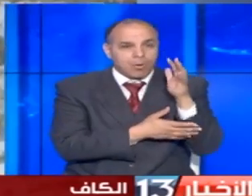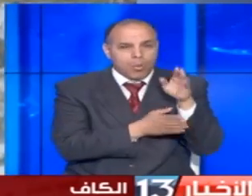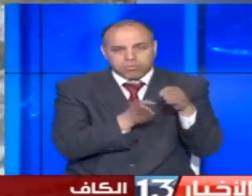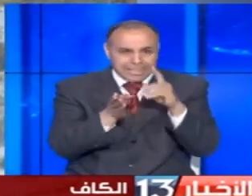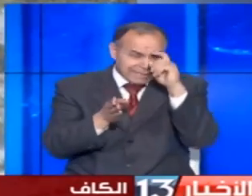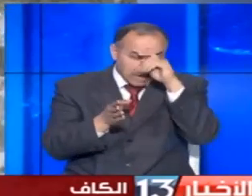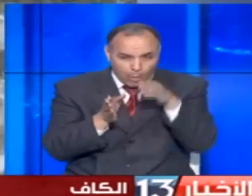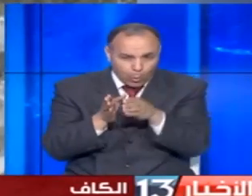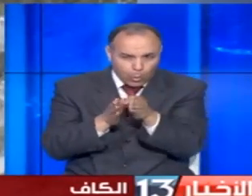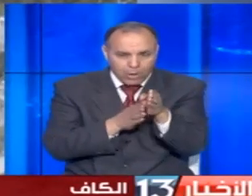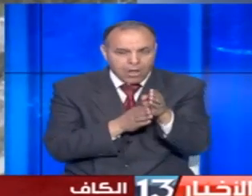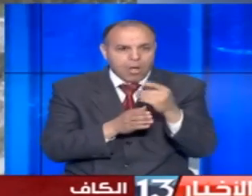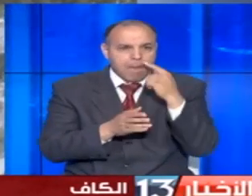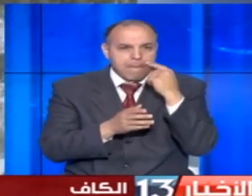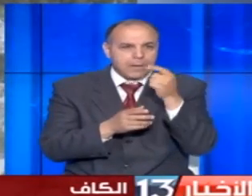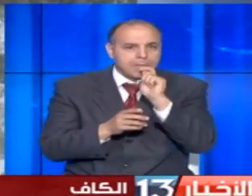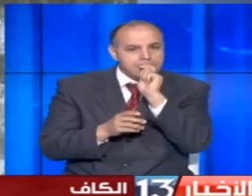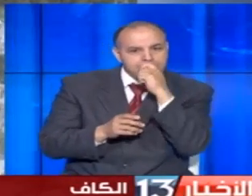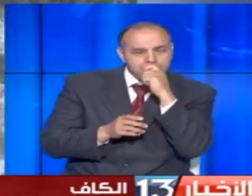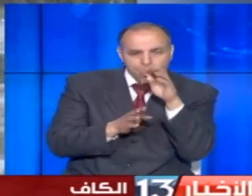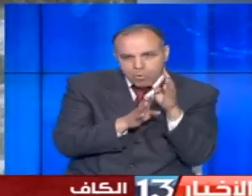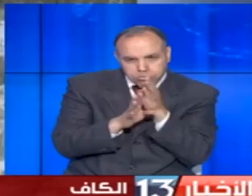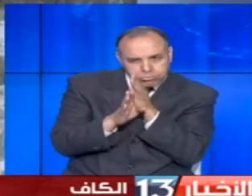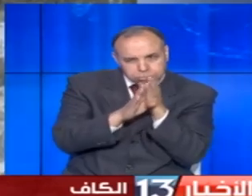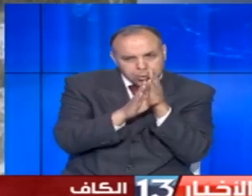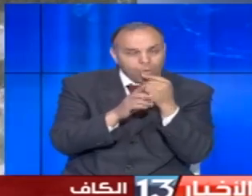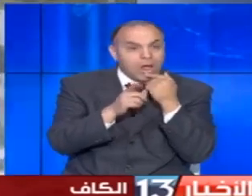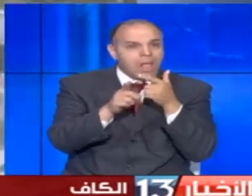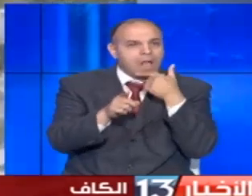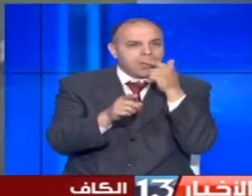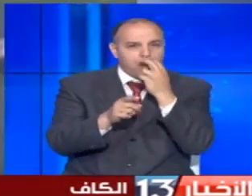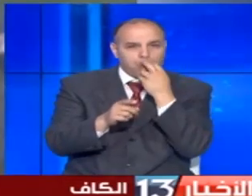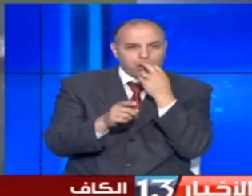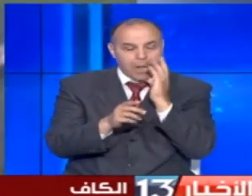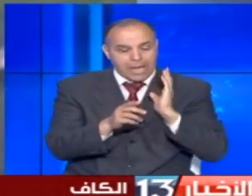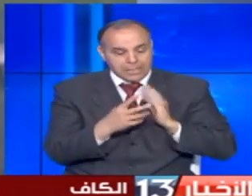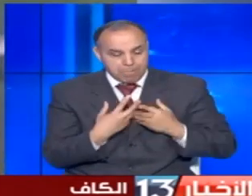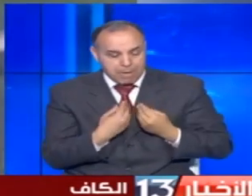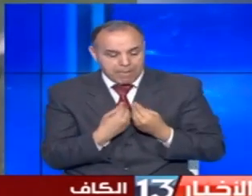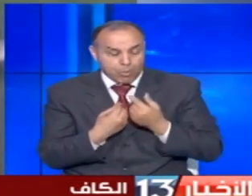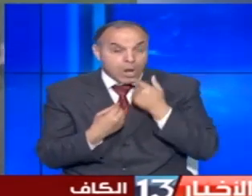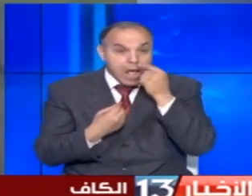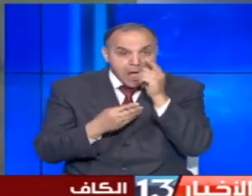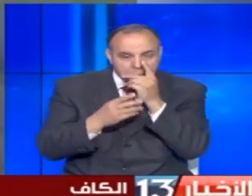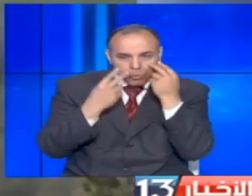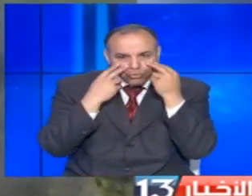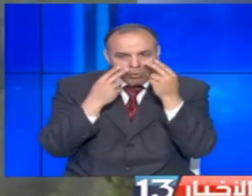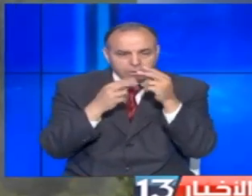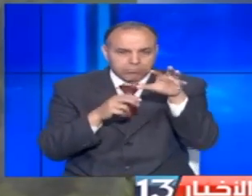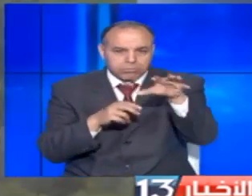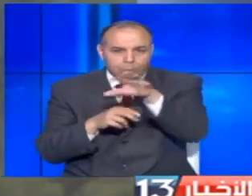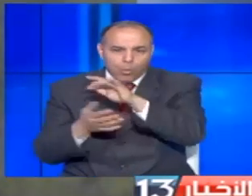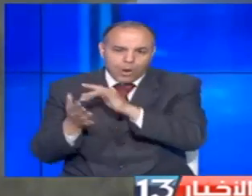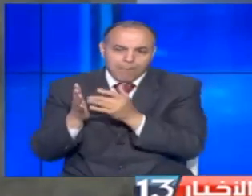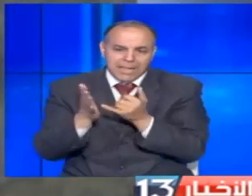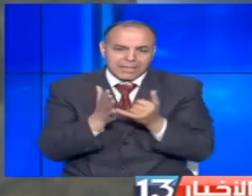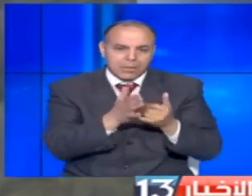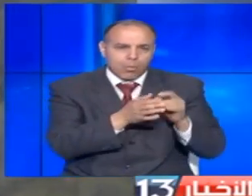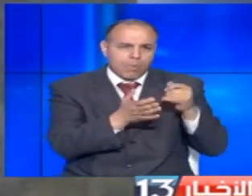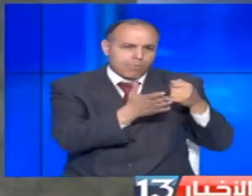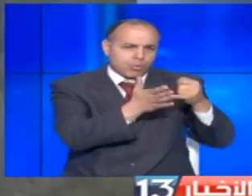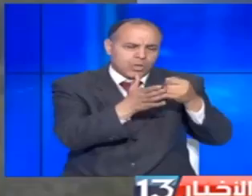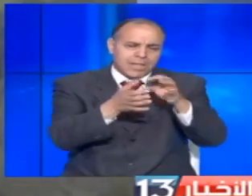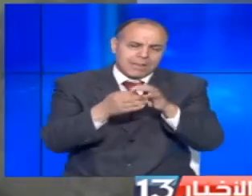الوعره وسط تكتم حول مجريات هذه العمليه الامنيه والعسكريه التي شهدتها مناطق ركونه والناظور